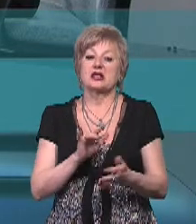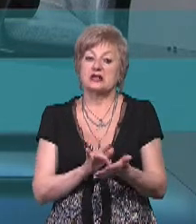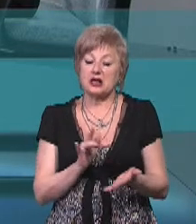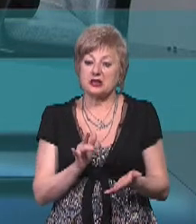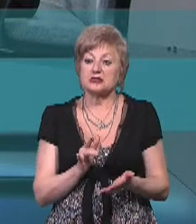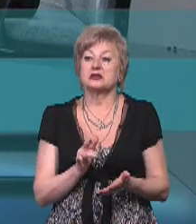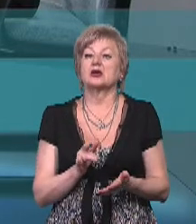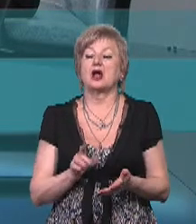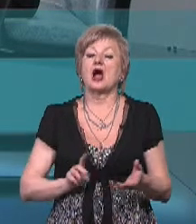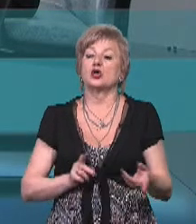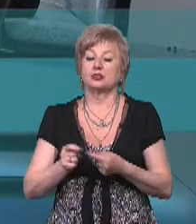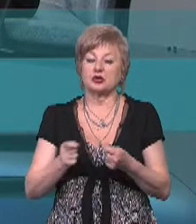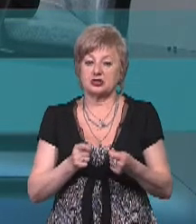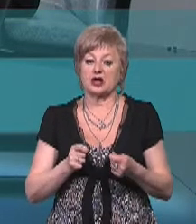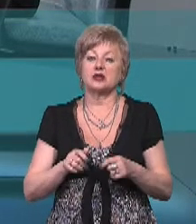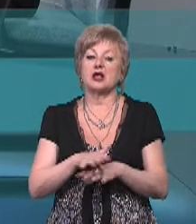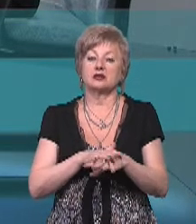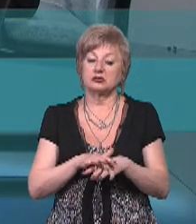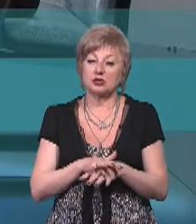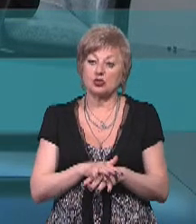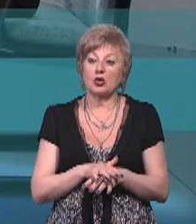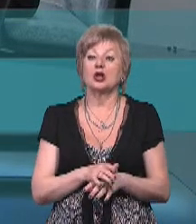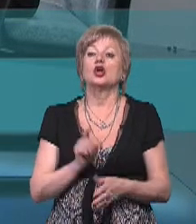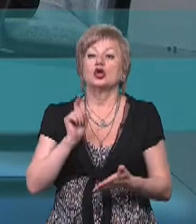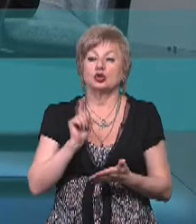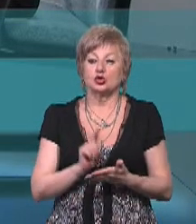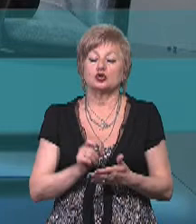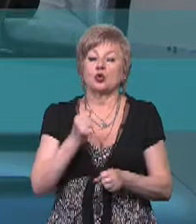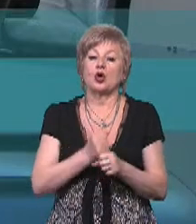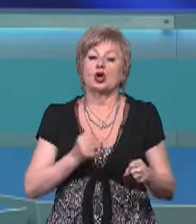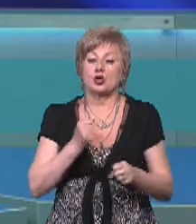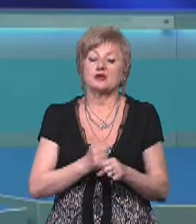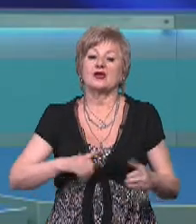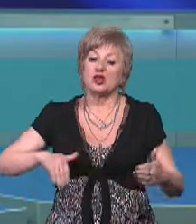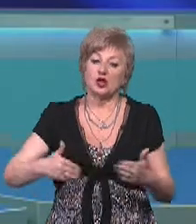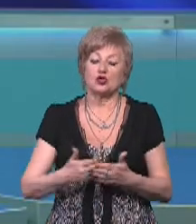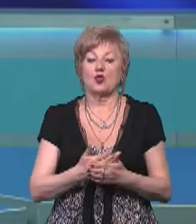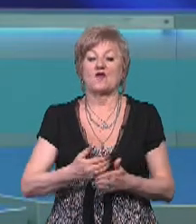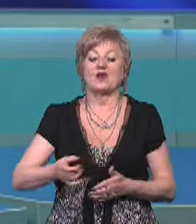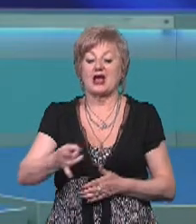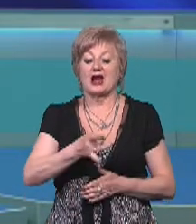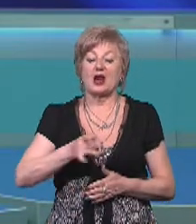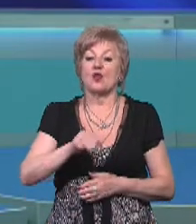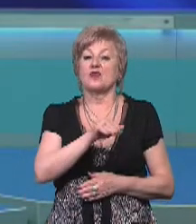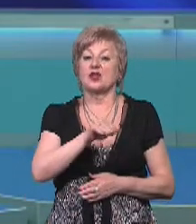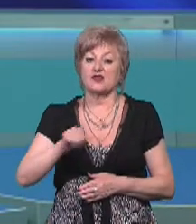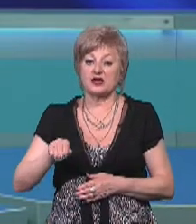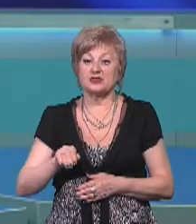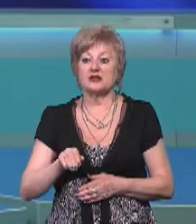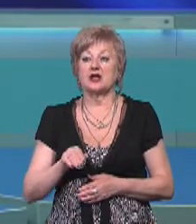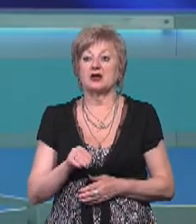проведення адміністративно-територіальної реформи, повинен бути розроблений новий районний рівень. Тобто ми розуміємо, що